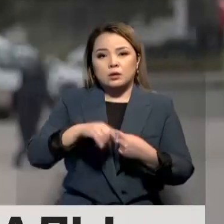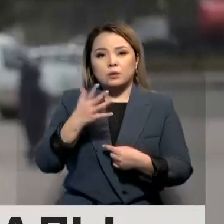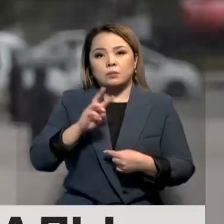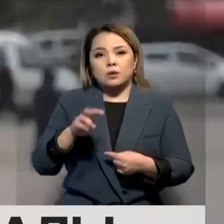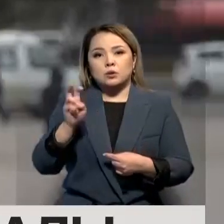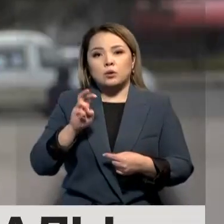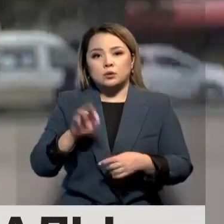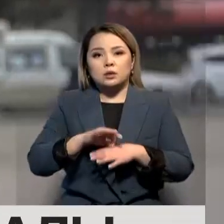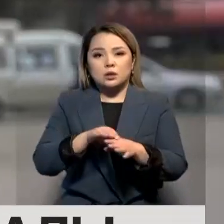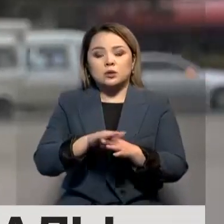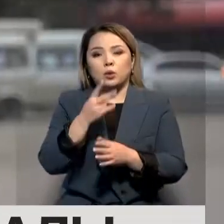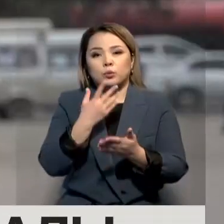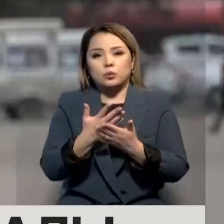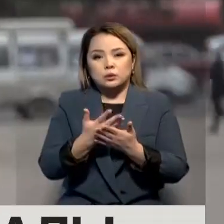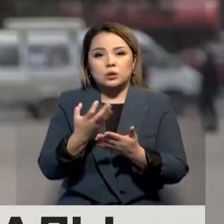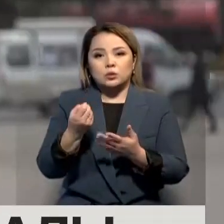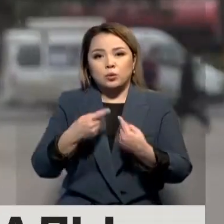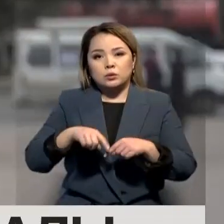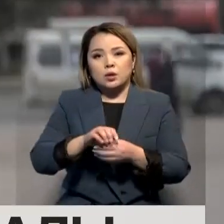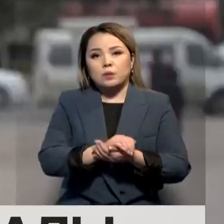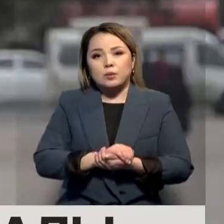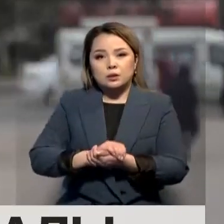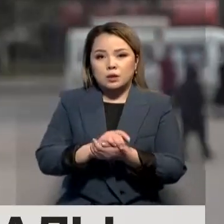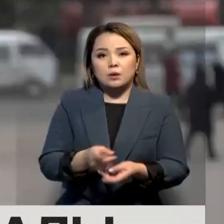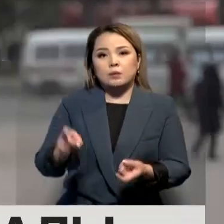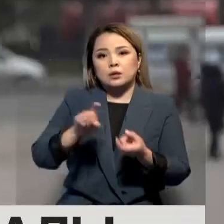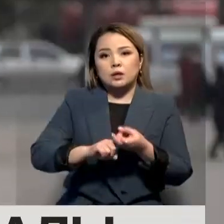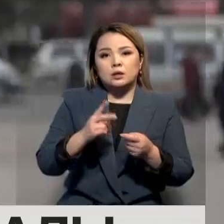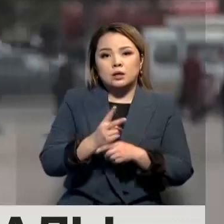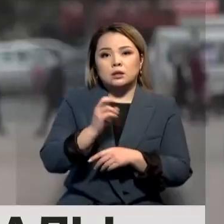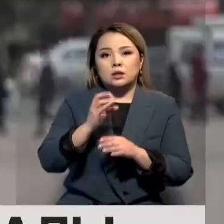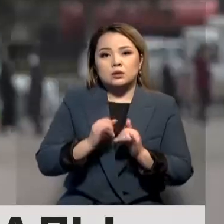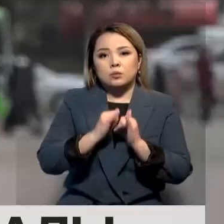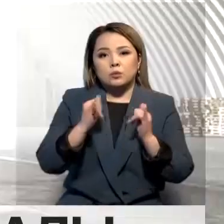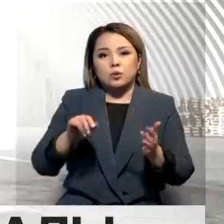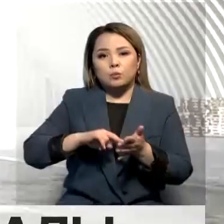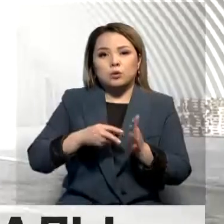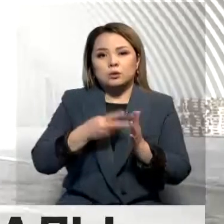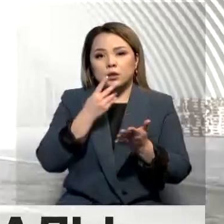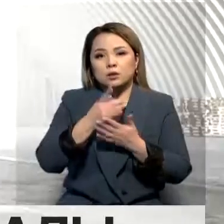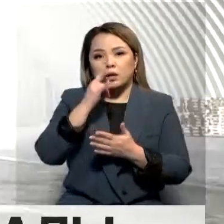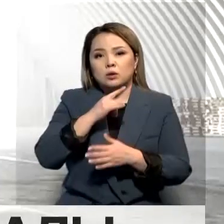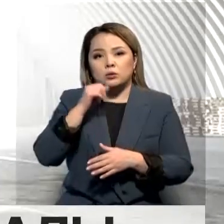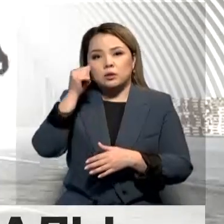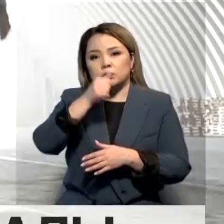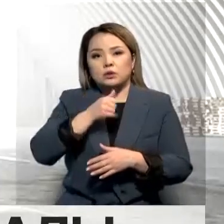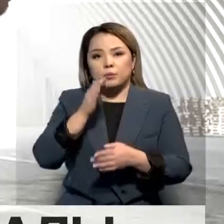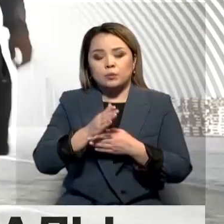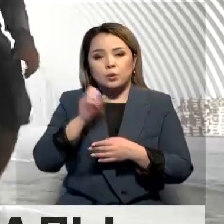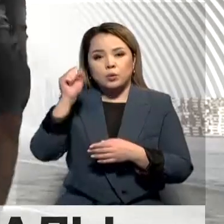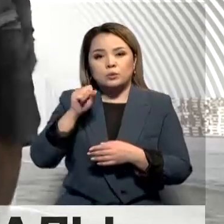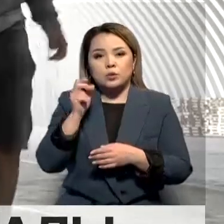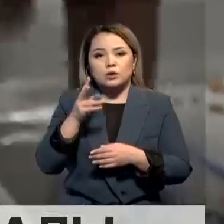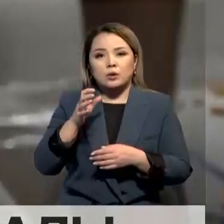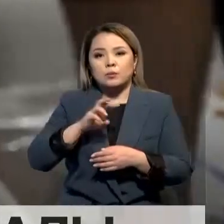долларға жетсе, көрсеткіш көп ұзамай одақтастық байланыс арқылы екі еселенеді деген болжам бар. Қазақстан өткен жылы Өзбекстанға 2,5